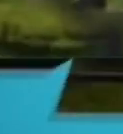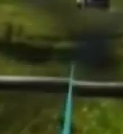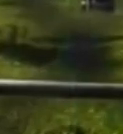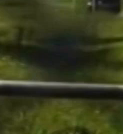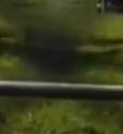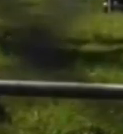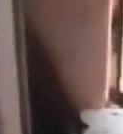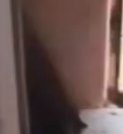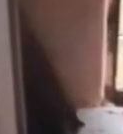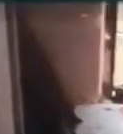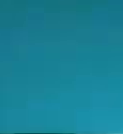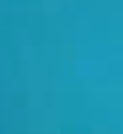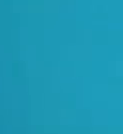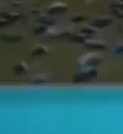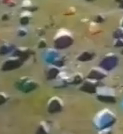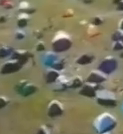Дякую!